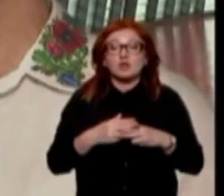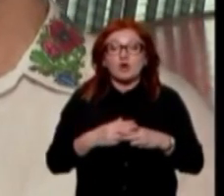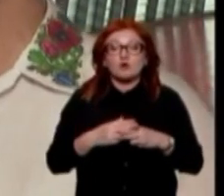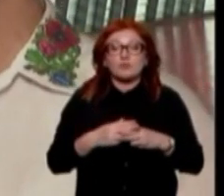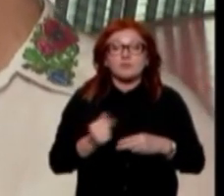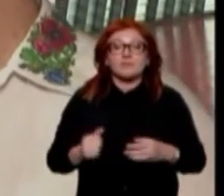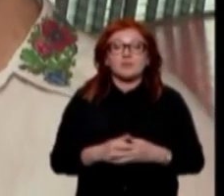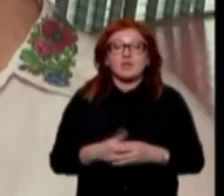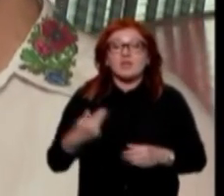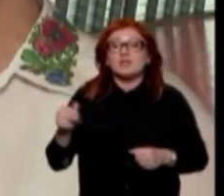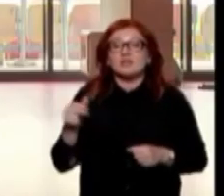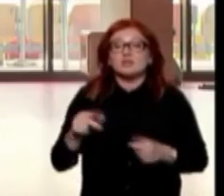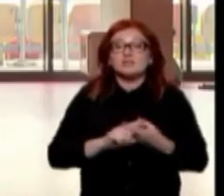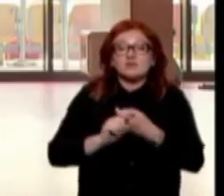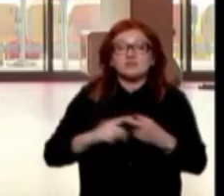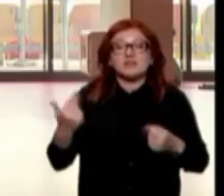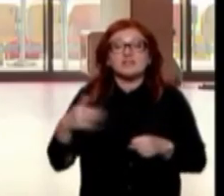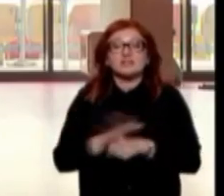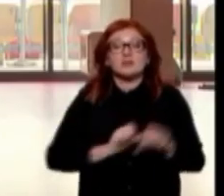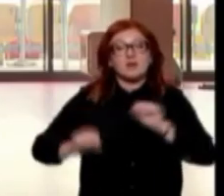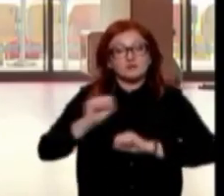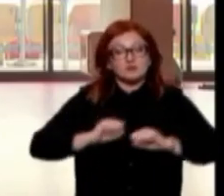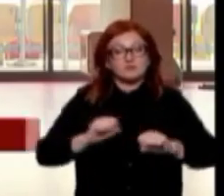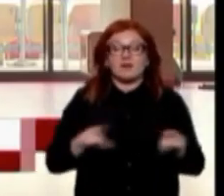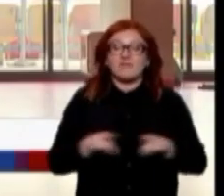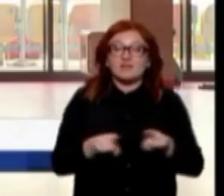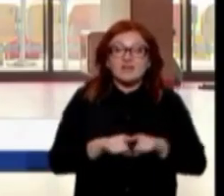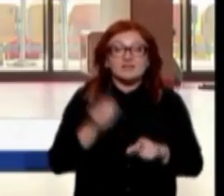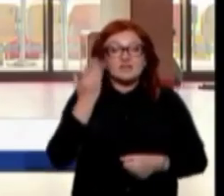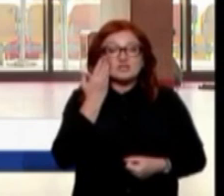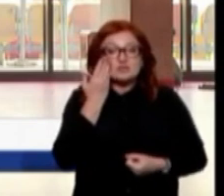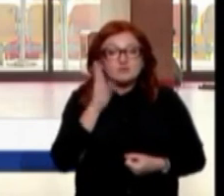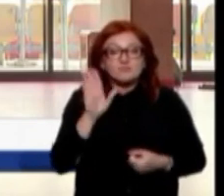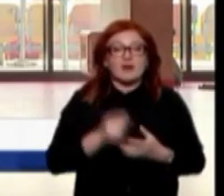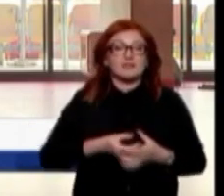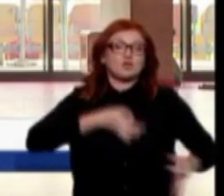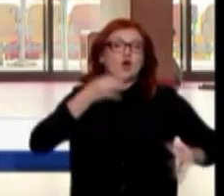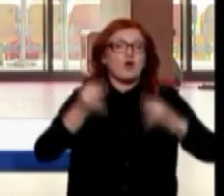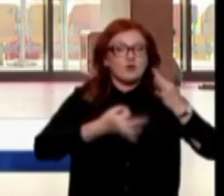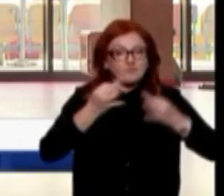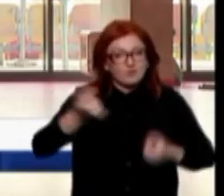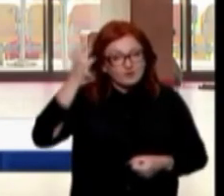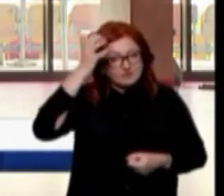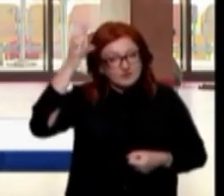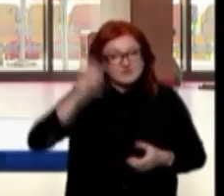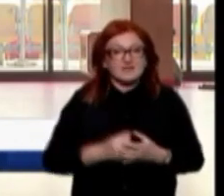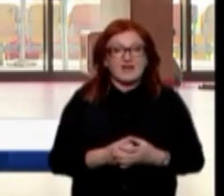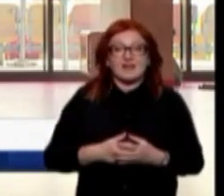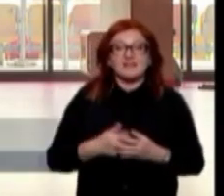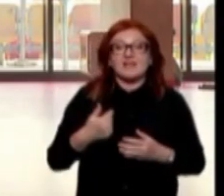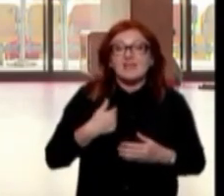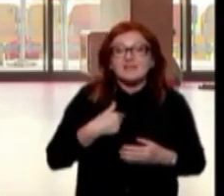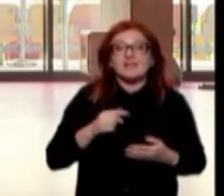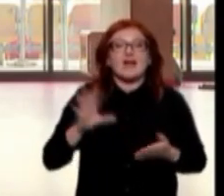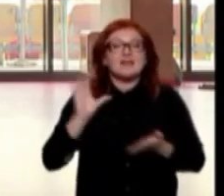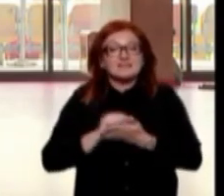z niepełnosprawnością. Też są bardzo wokalnie rozwinięci, akurat zajmuję się terapią